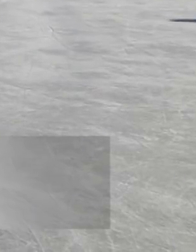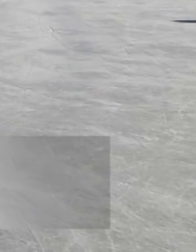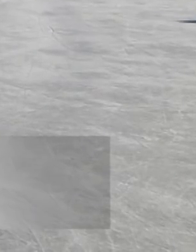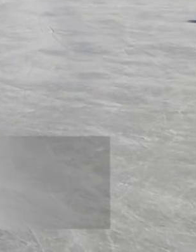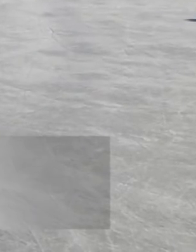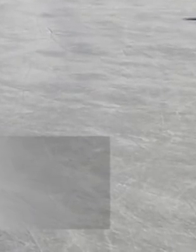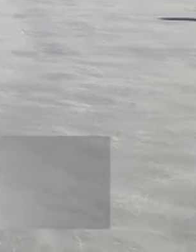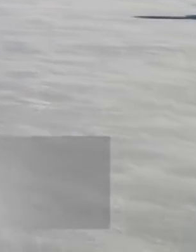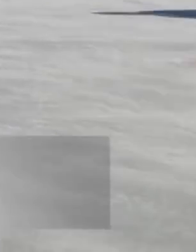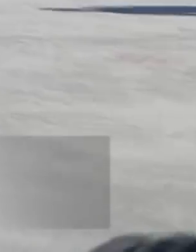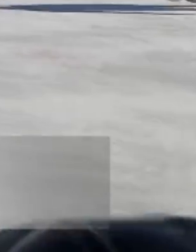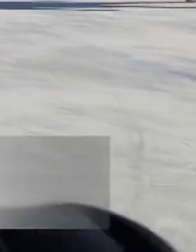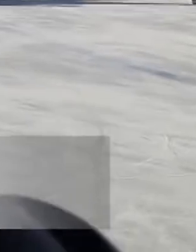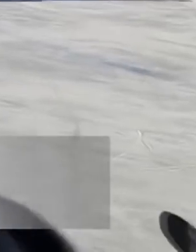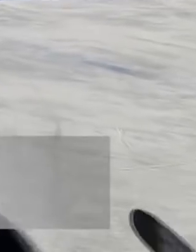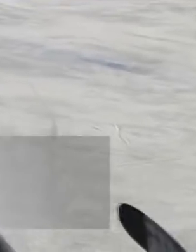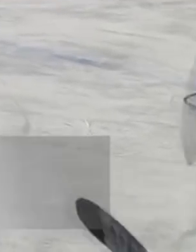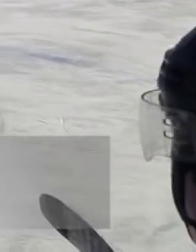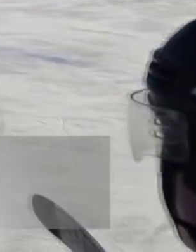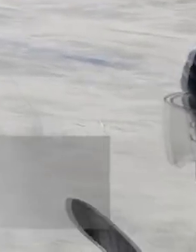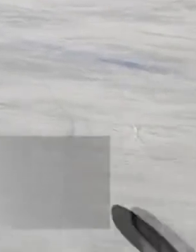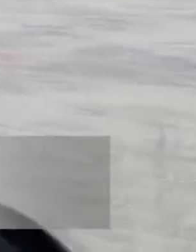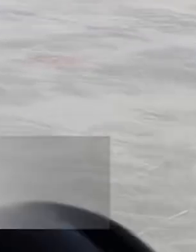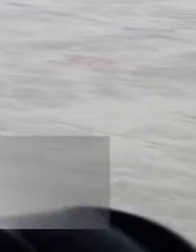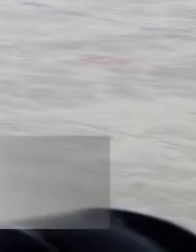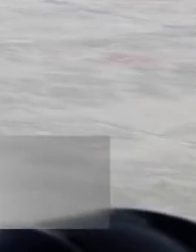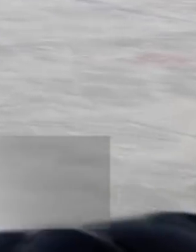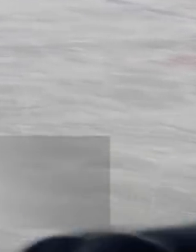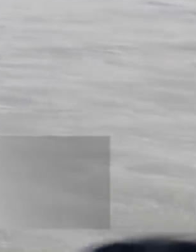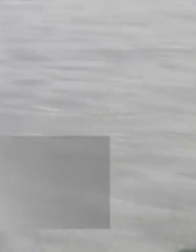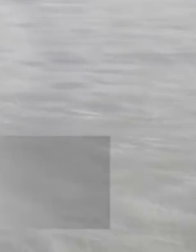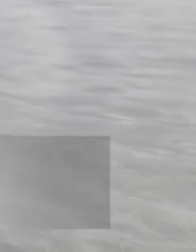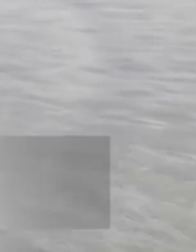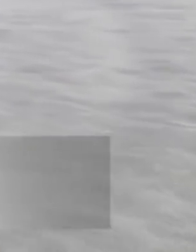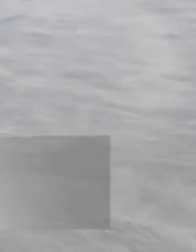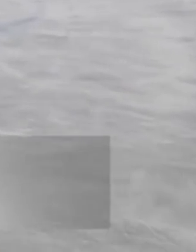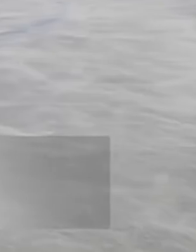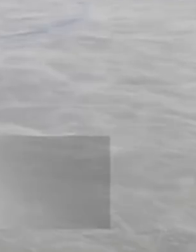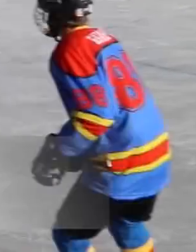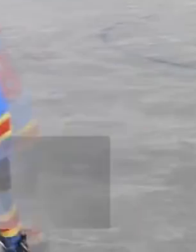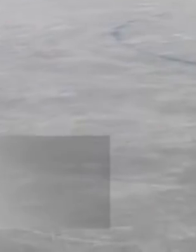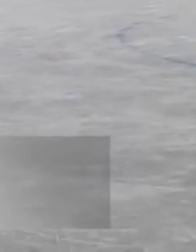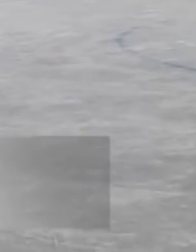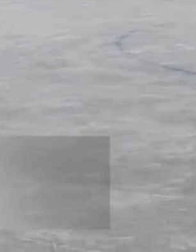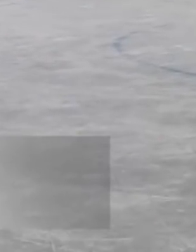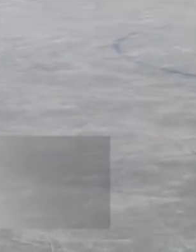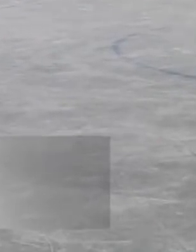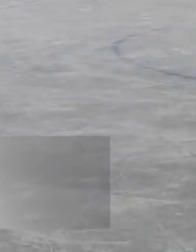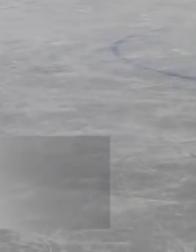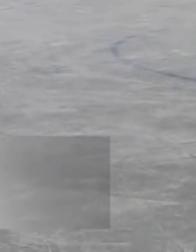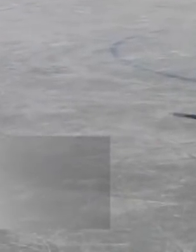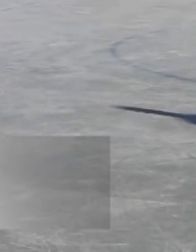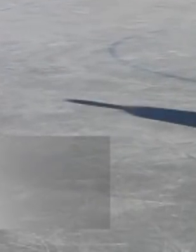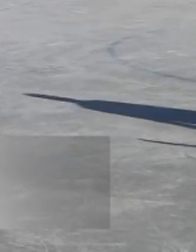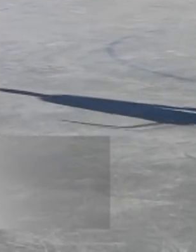Монголын хоккей холбооны лигийн аврал шалруулах тэмцээний 1-р тойргийн тоглолтууд өнгөрсөн оны 12-р сард Дархан Уулын аймагт явагдсан бол 2-р тойргийн тоглолтууд